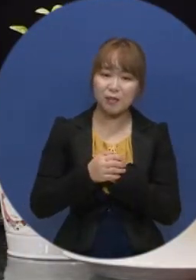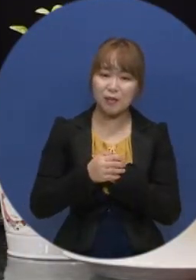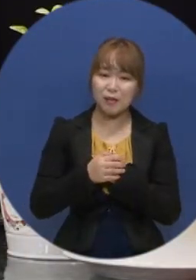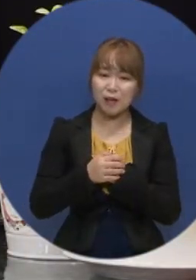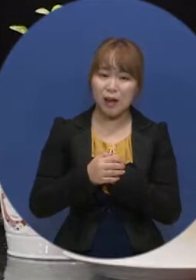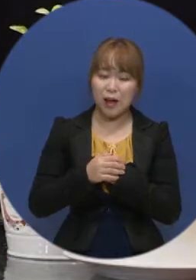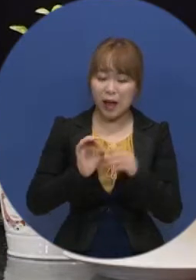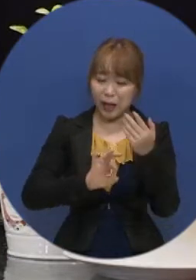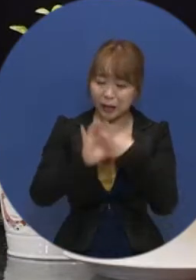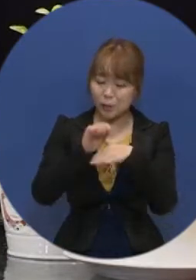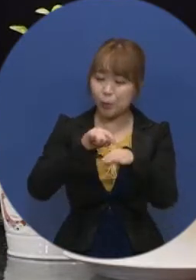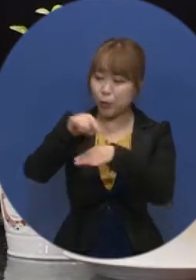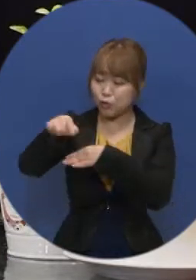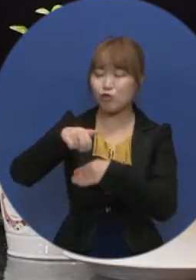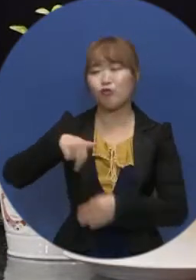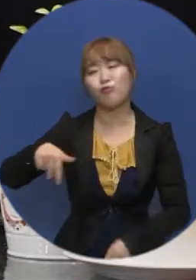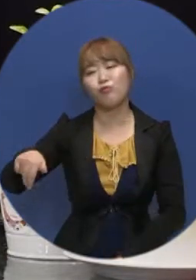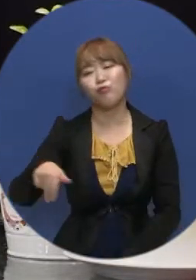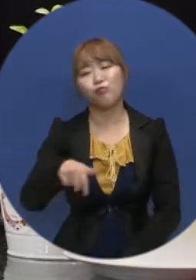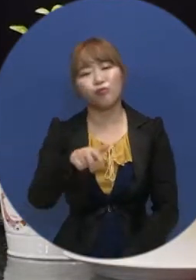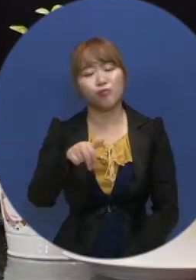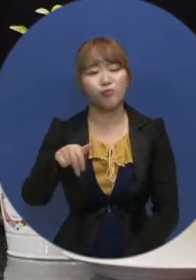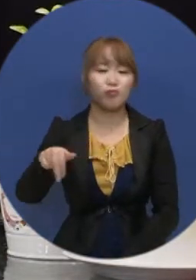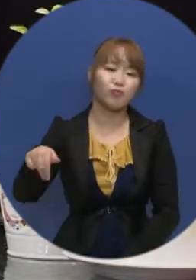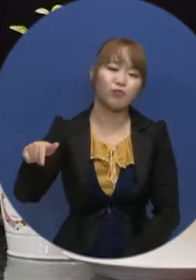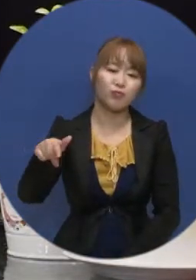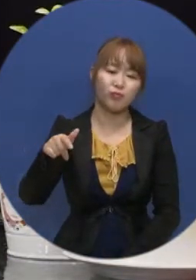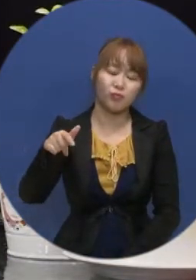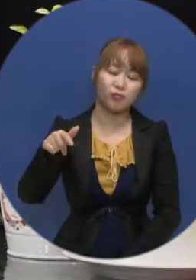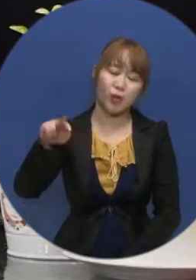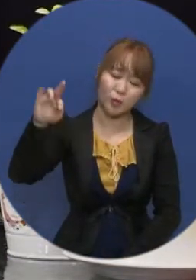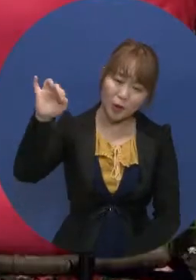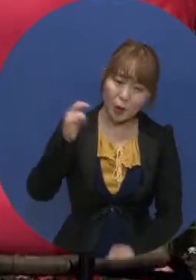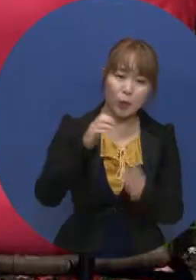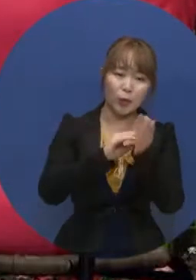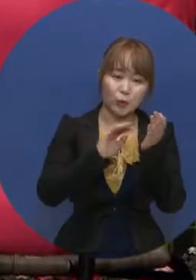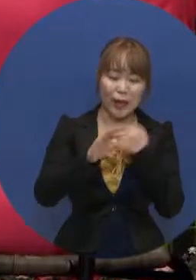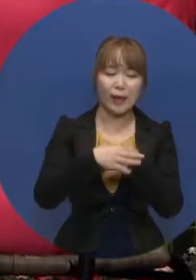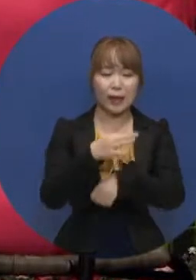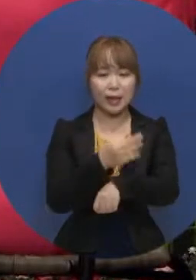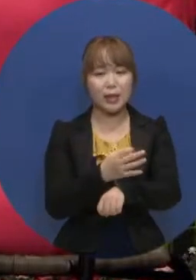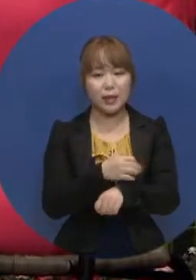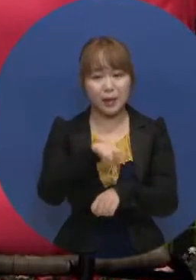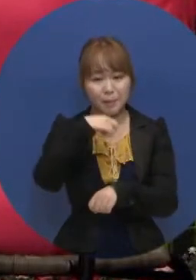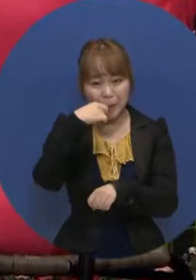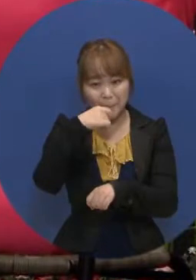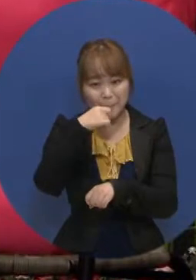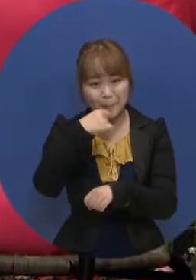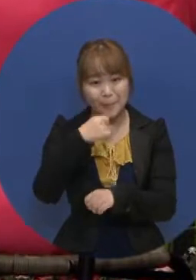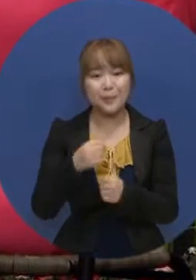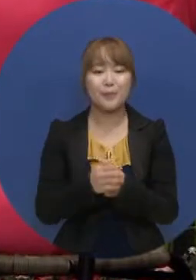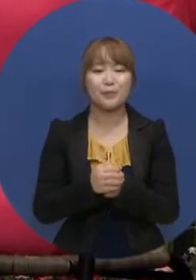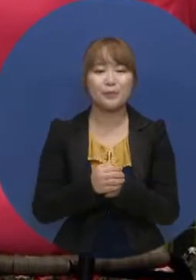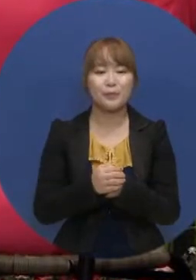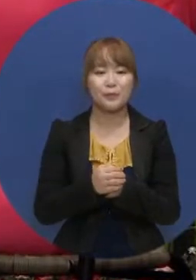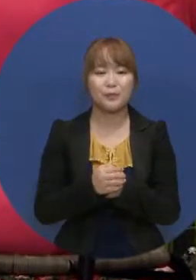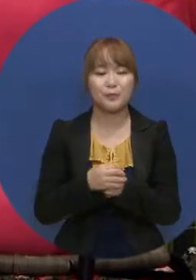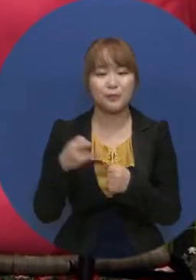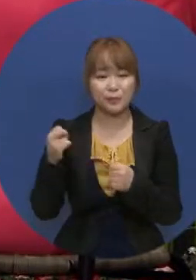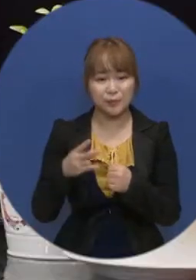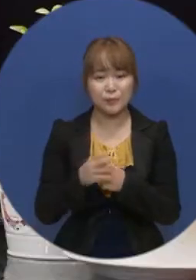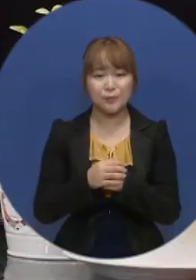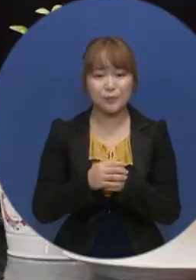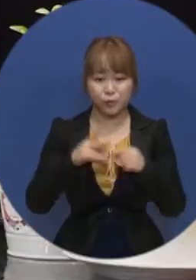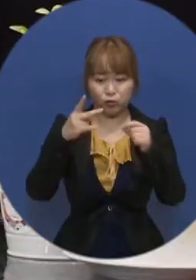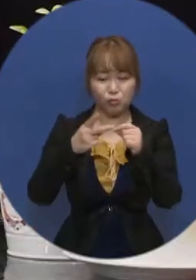아침 산책을 합니다. 네네. 산책을 하고 돌아와서는 간단히 식사를 하고 네. 또